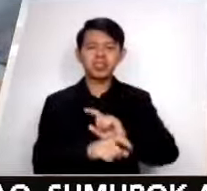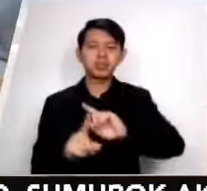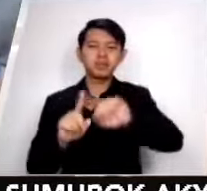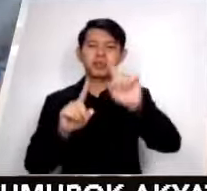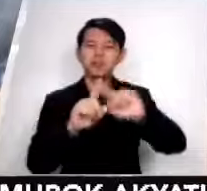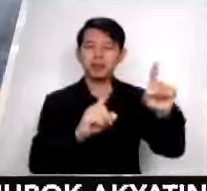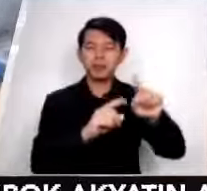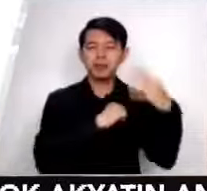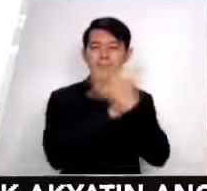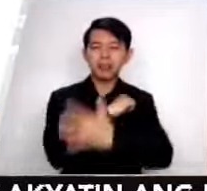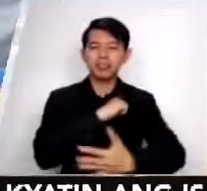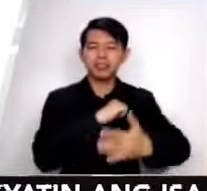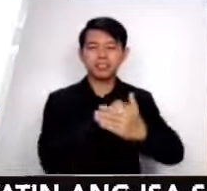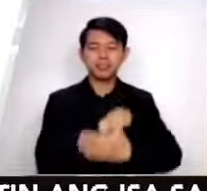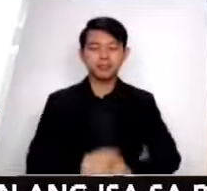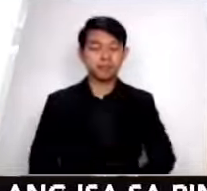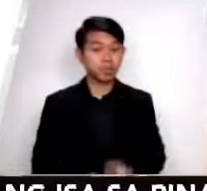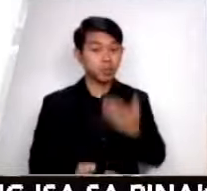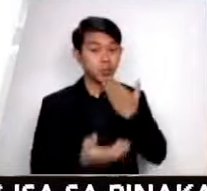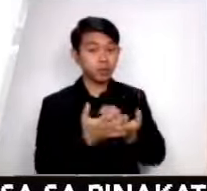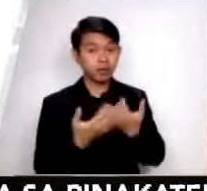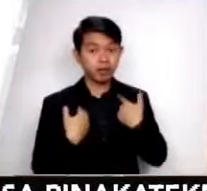may library tayo.